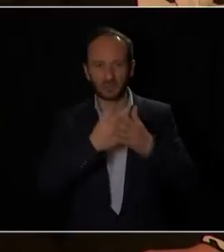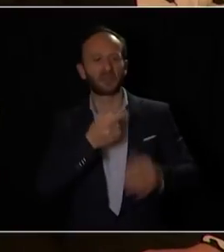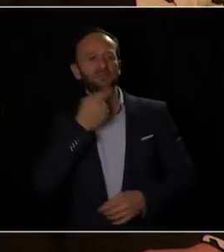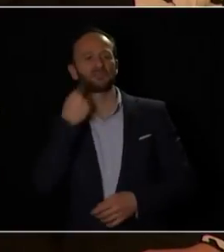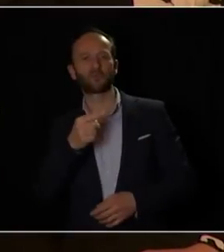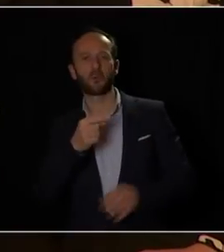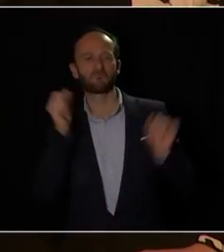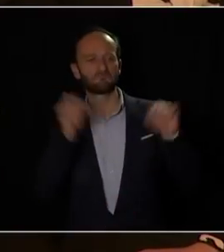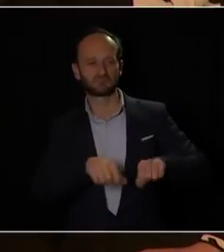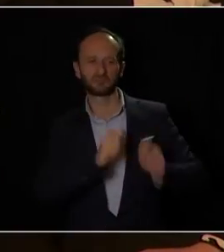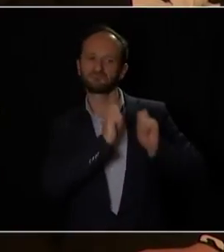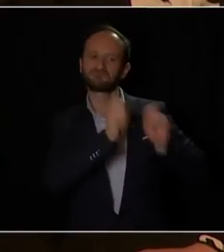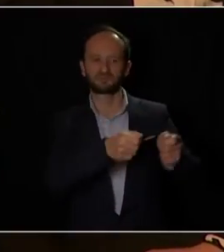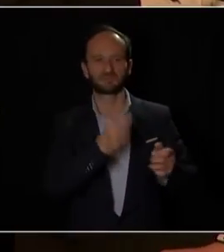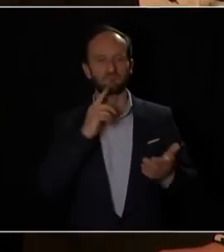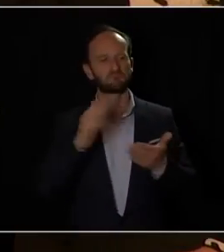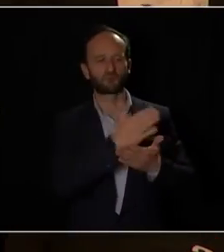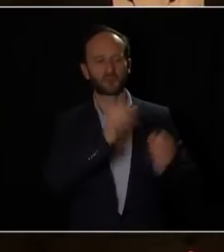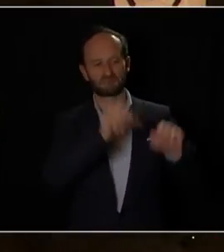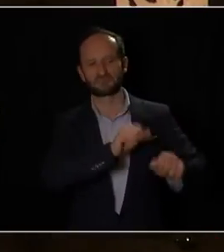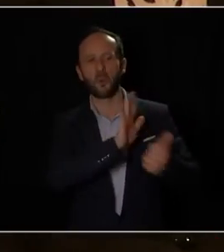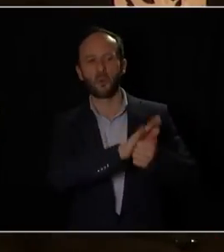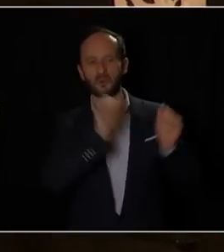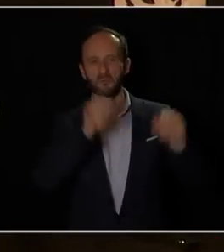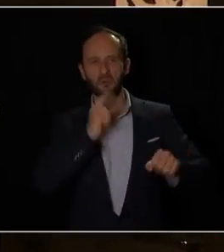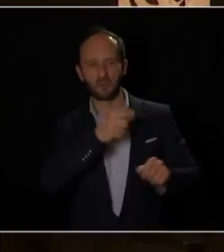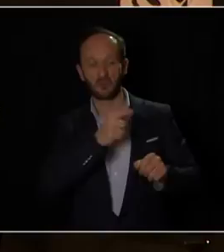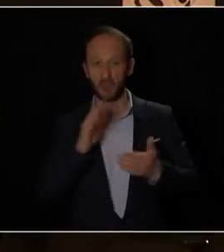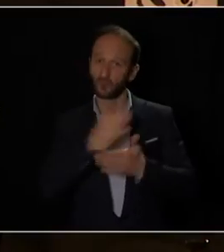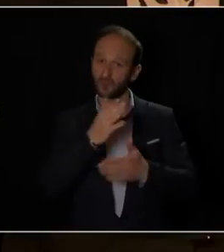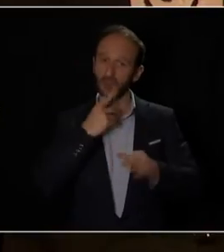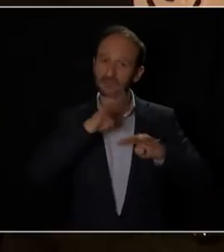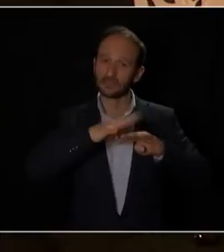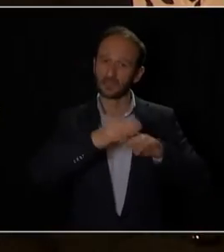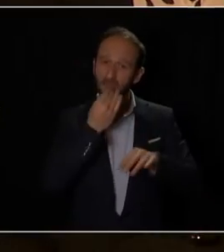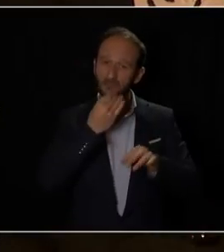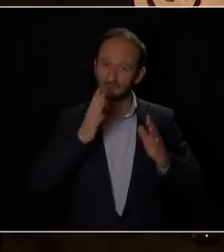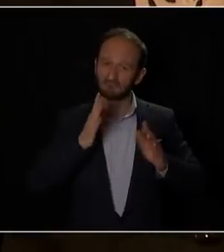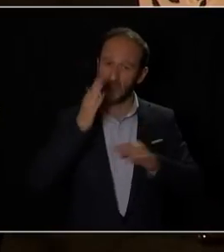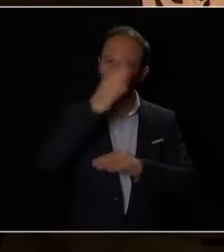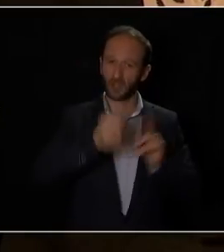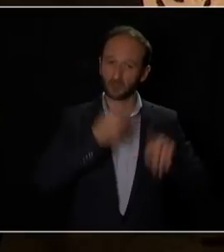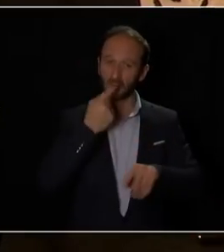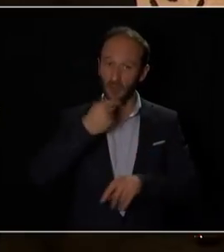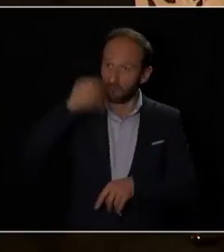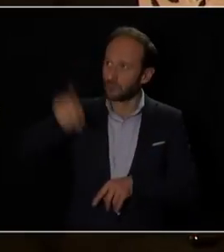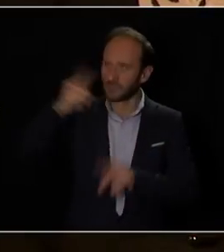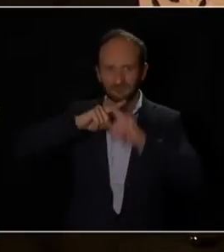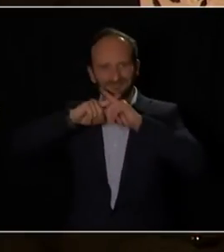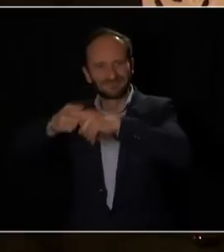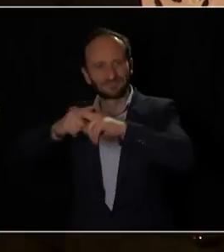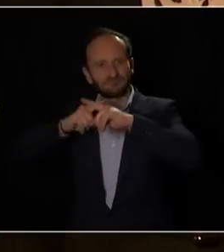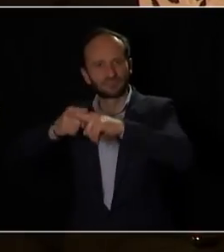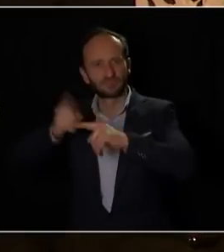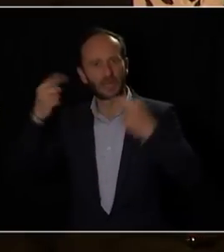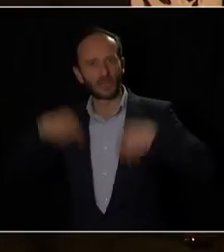projet déterminant pour notre avenir. Il a fallu convaincre l'État que Dijon était un des